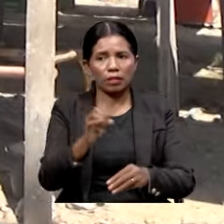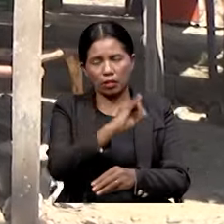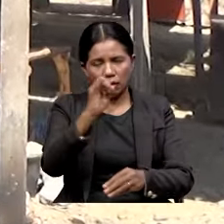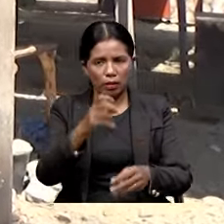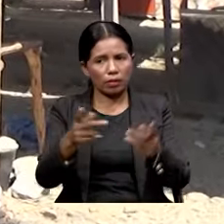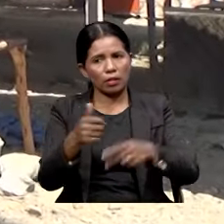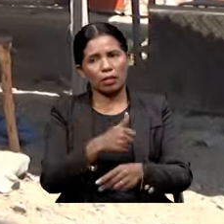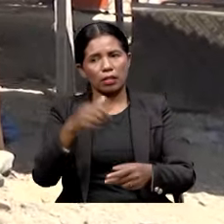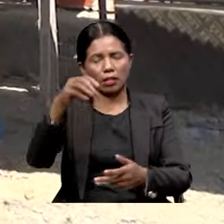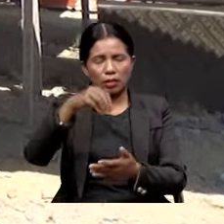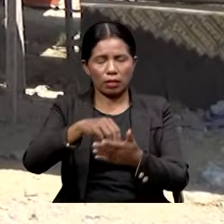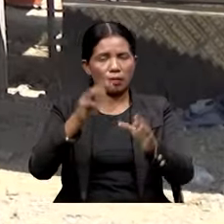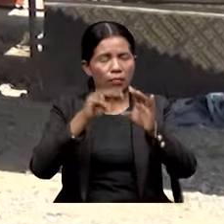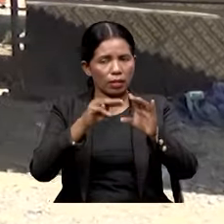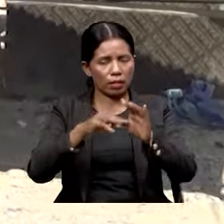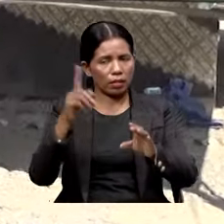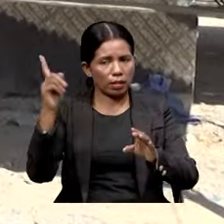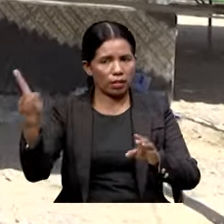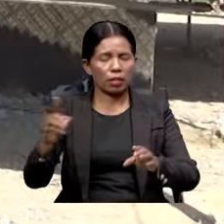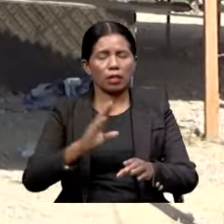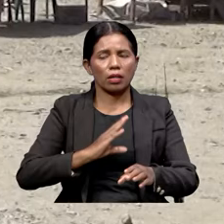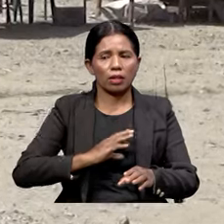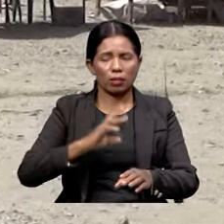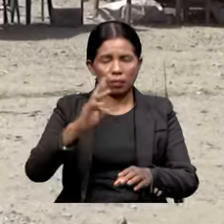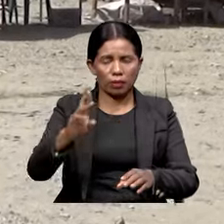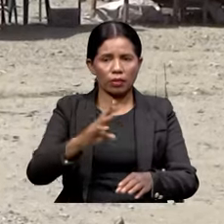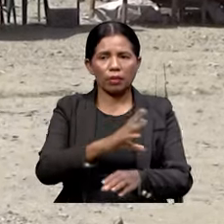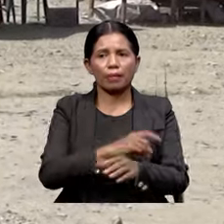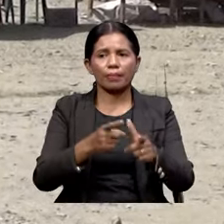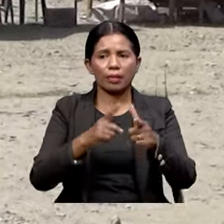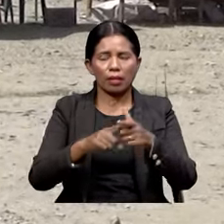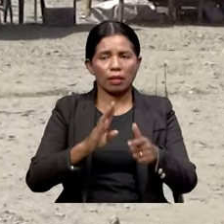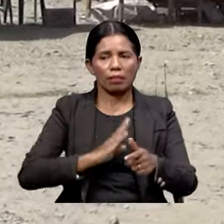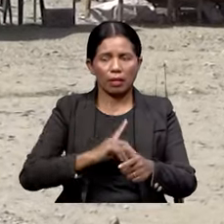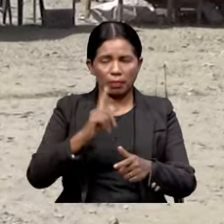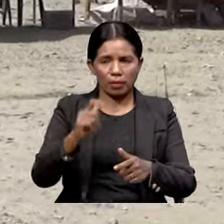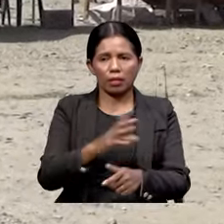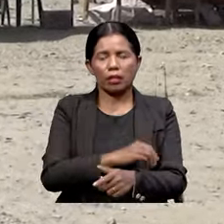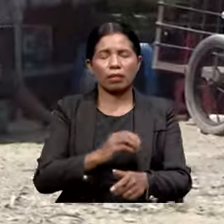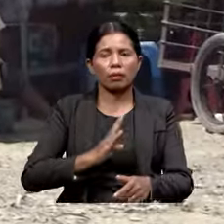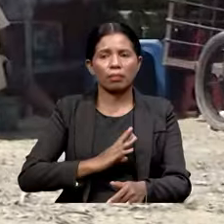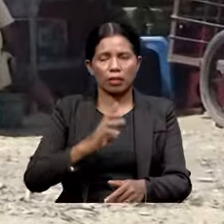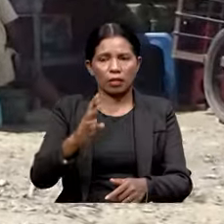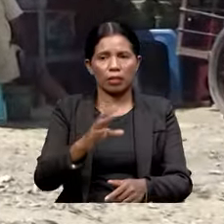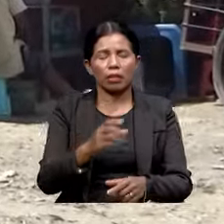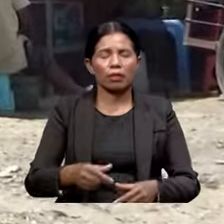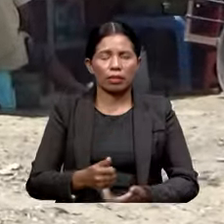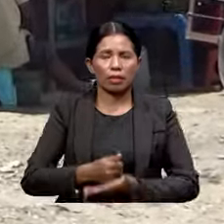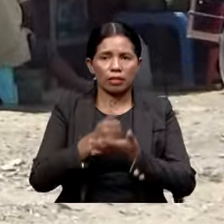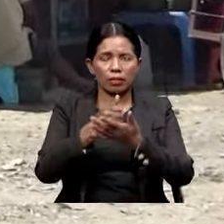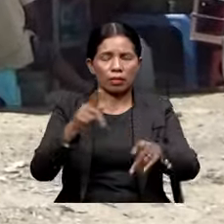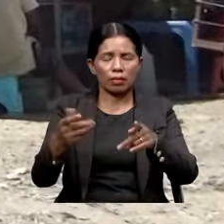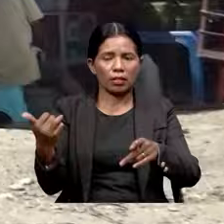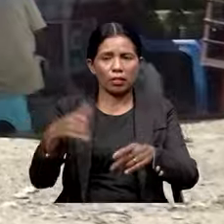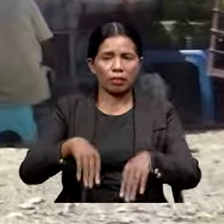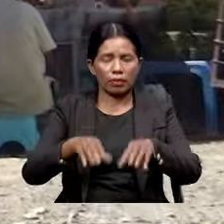Fatim Balung hodi kirea mini mercado ida iha area Komoro, Kampung Baru, Bairu Pite, no Bekora, ko di bele fasilita vendedor sira